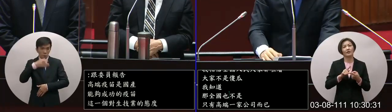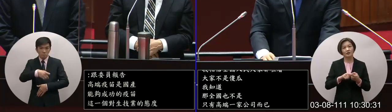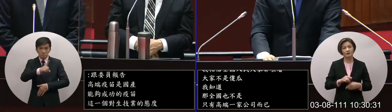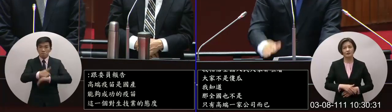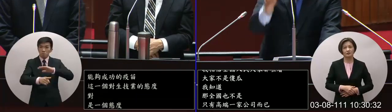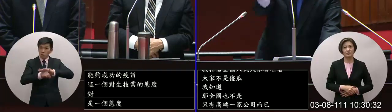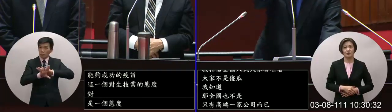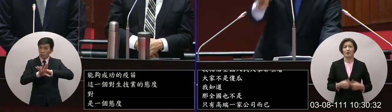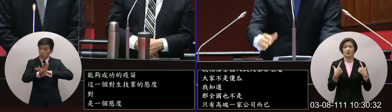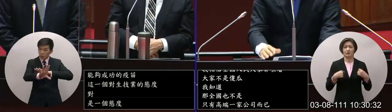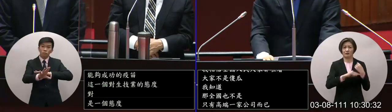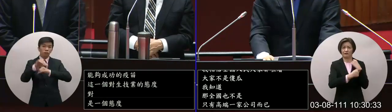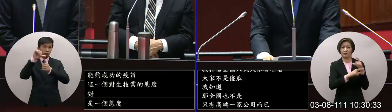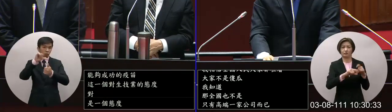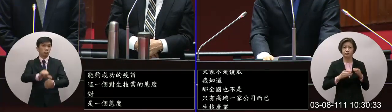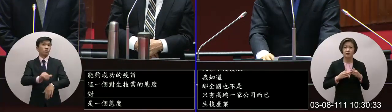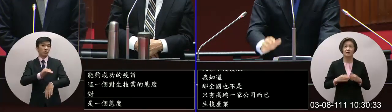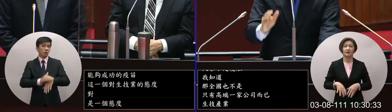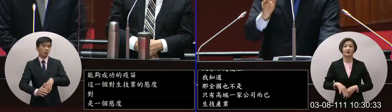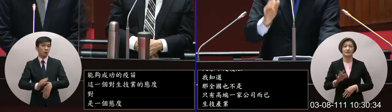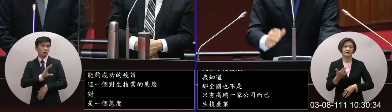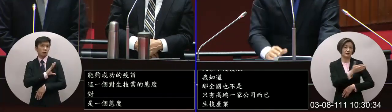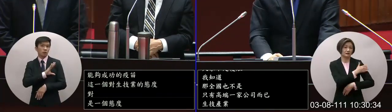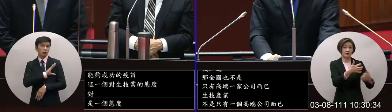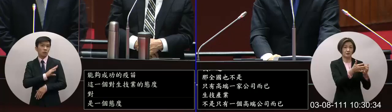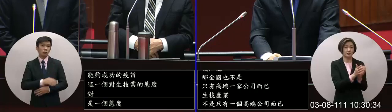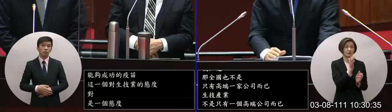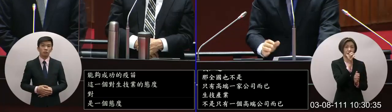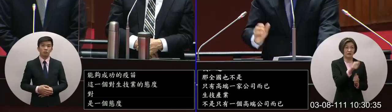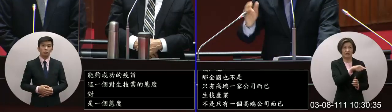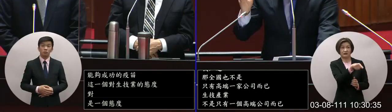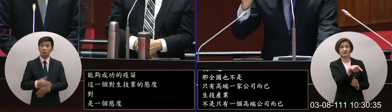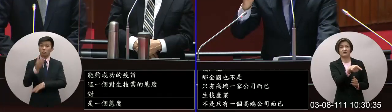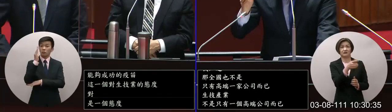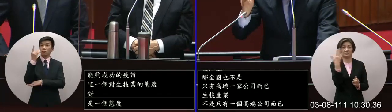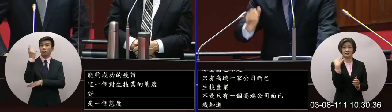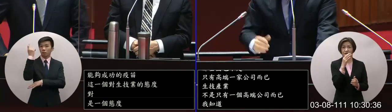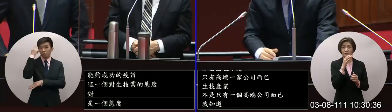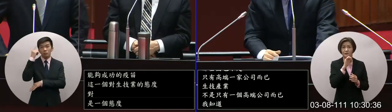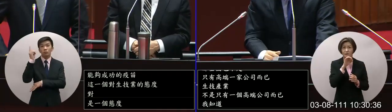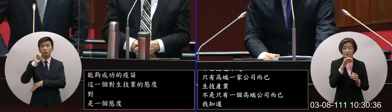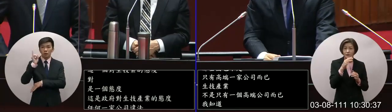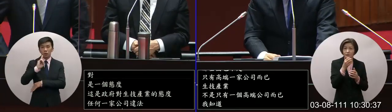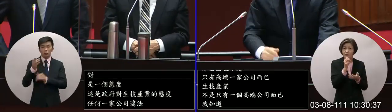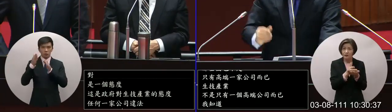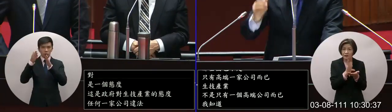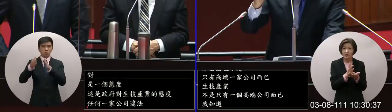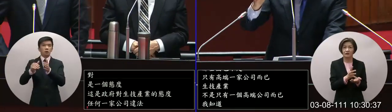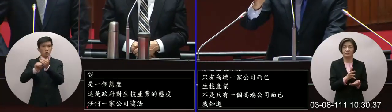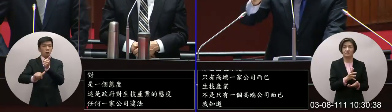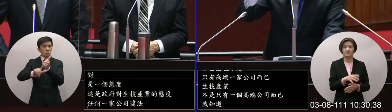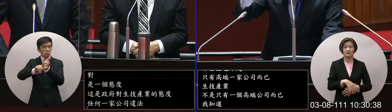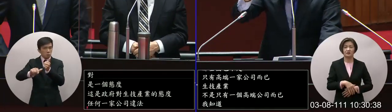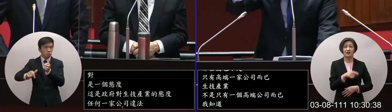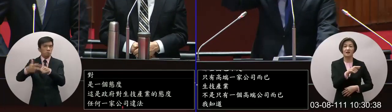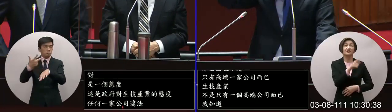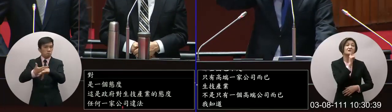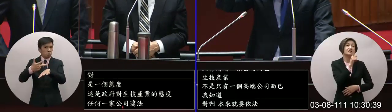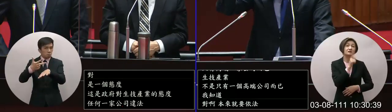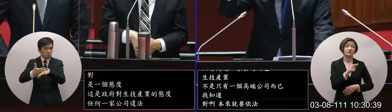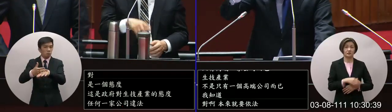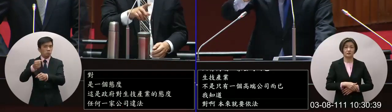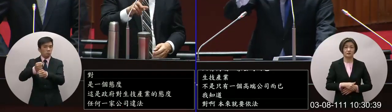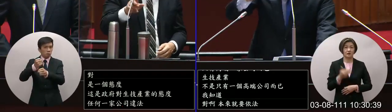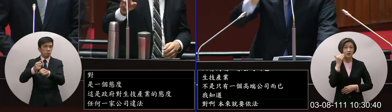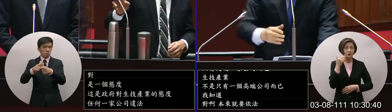本来就 依法，但 是你讲那些话哈、 哦，哎，是我们要表示态度，对于生技业发展的一个期待跟支持。 你讲说，如果